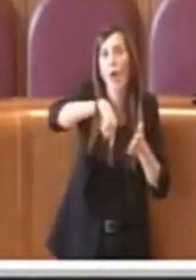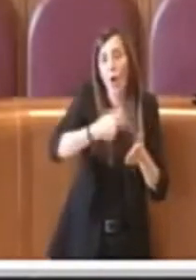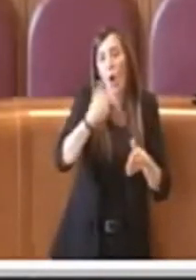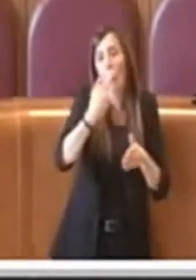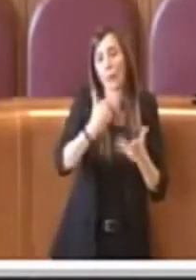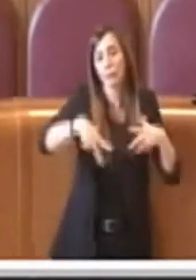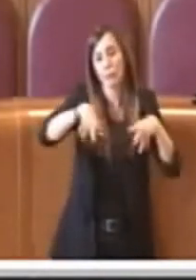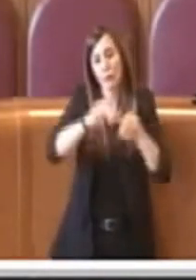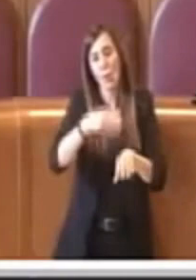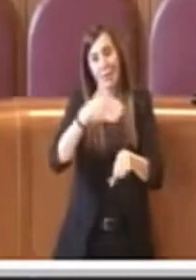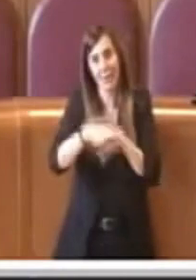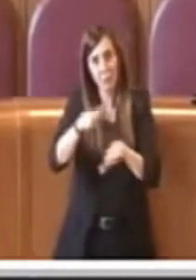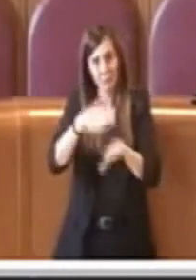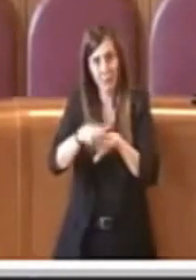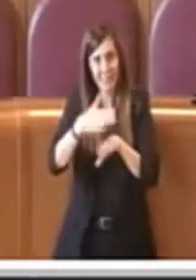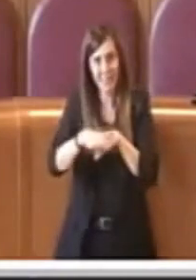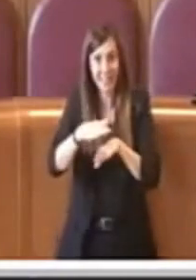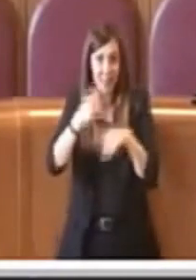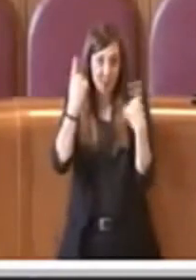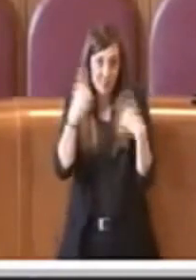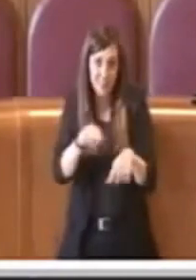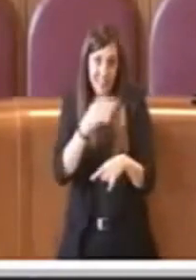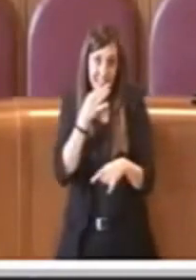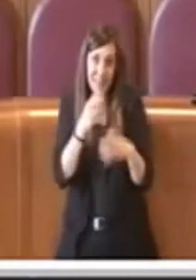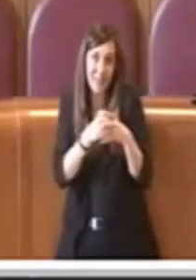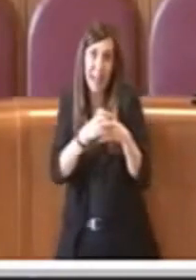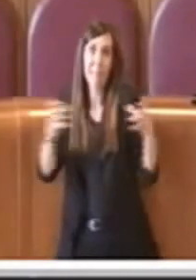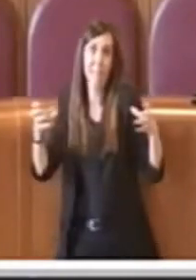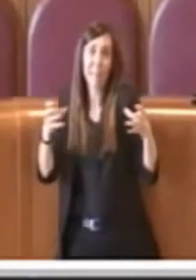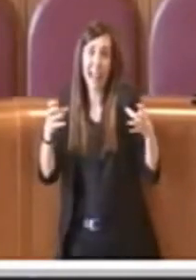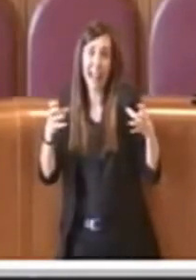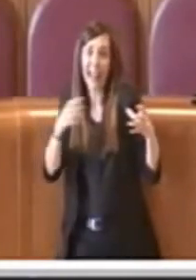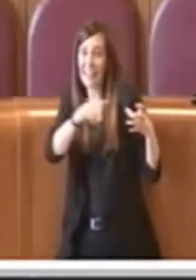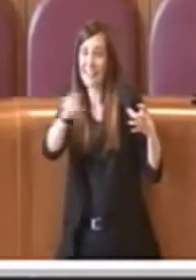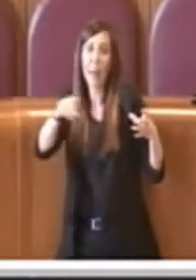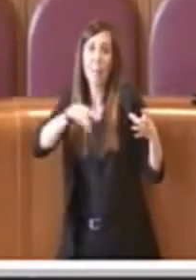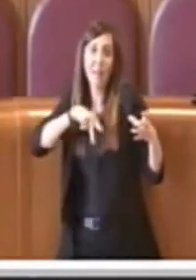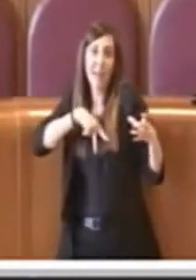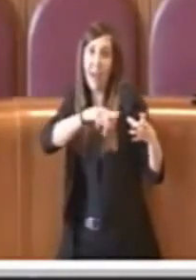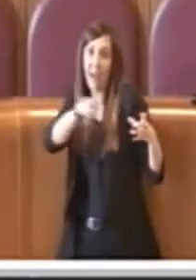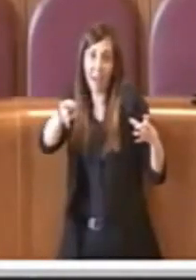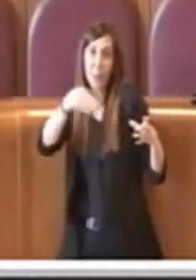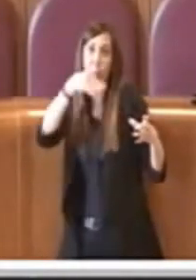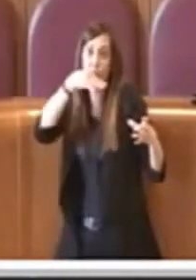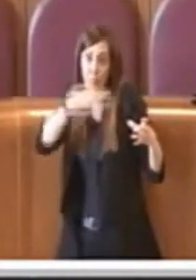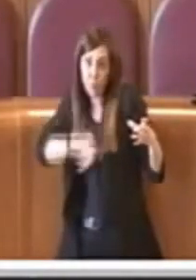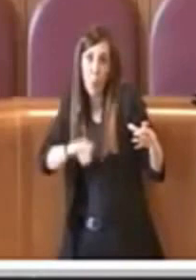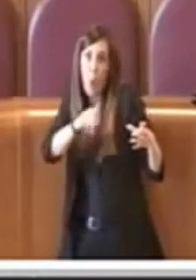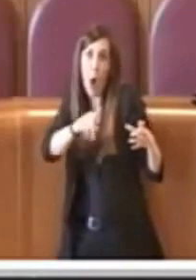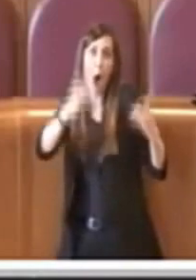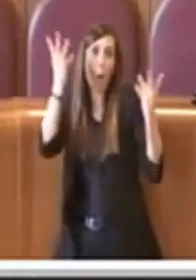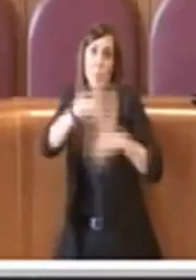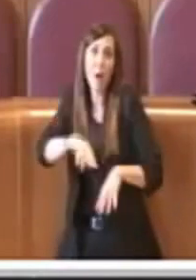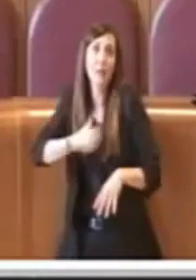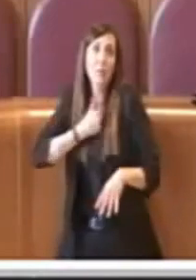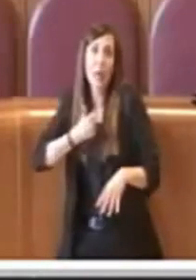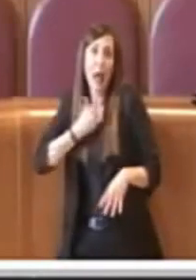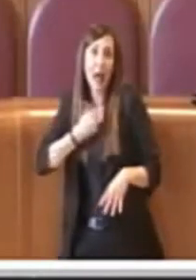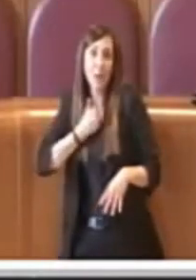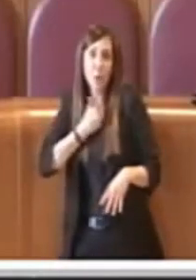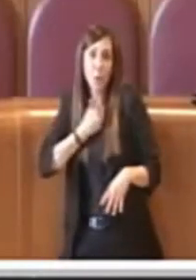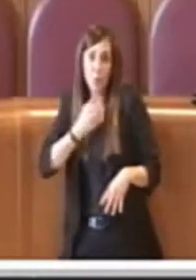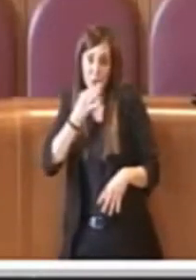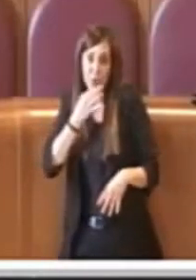le imprese private nel per può farsi riprendere loro stessi i loro